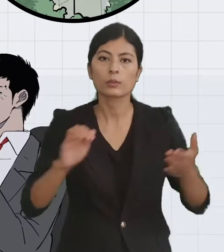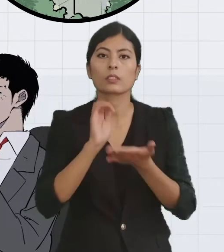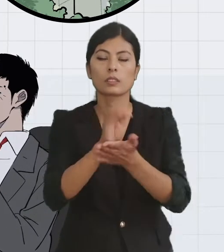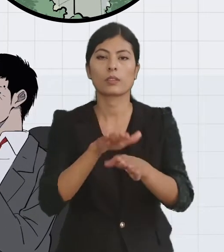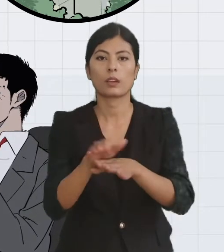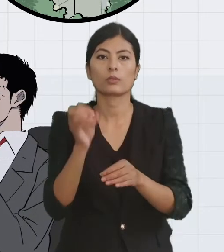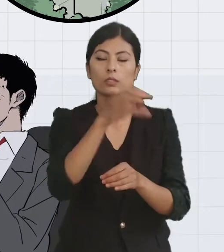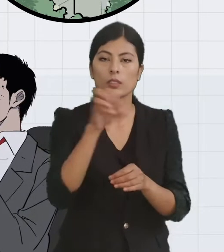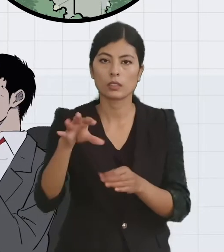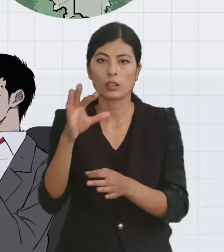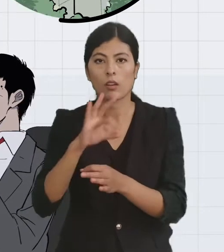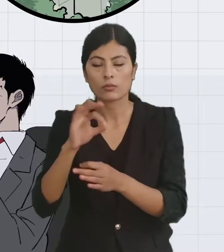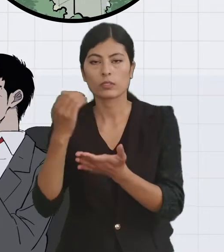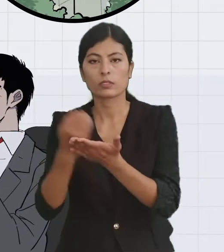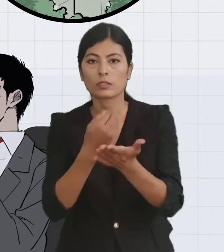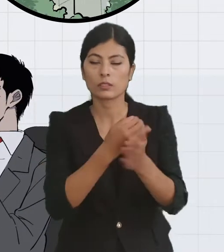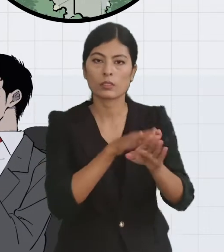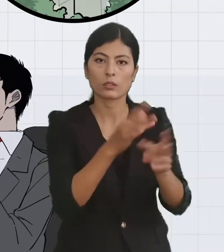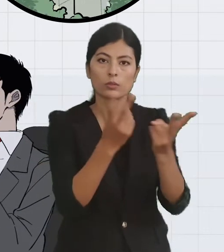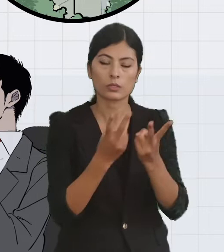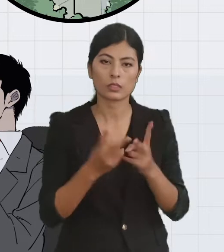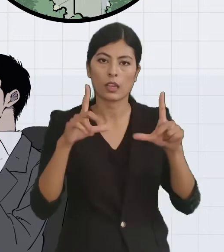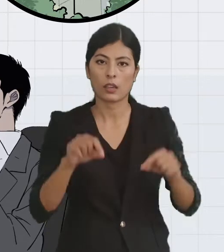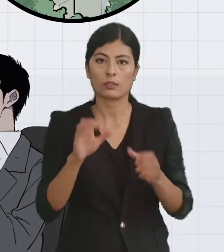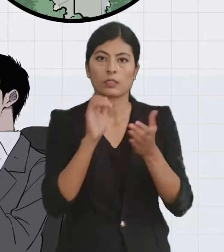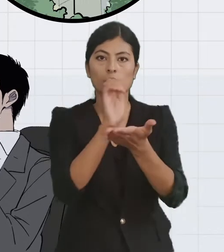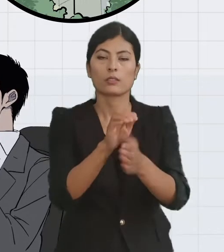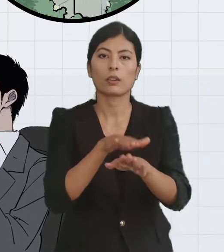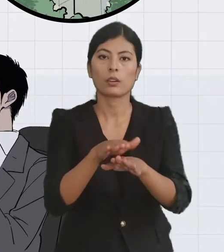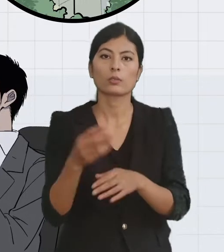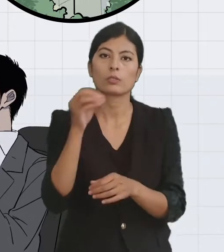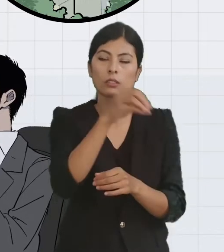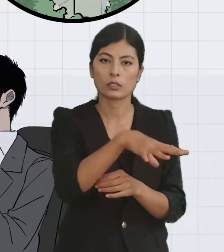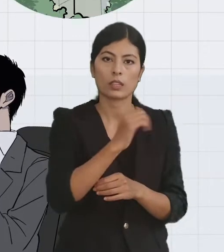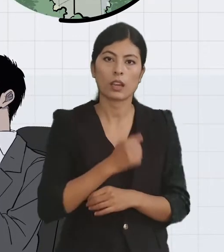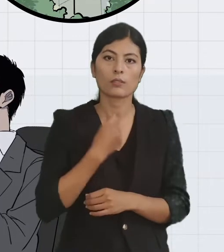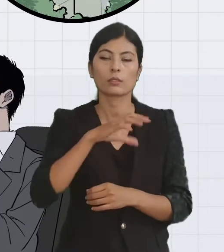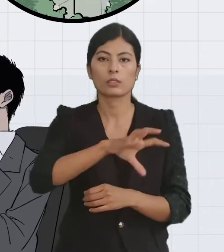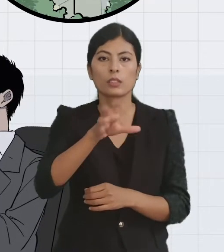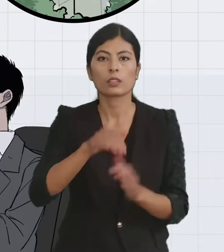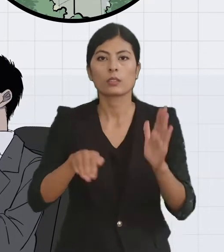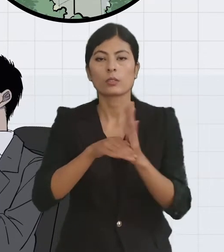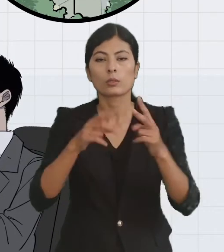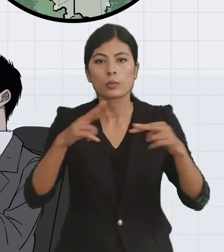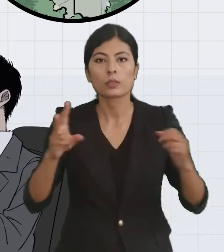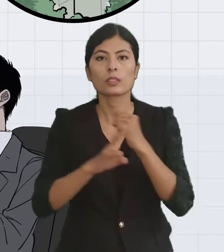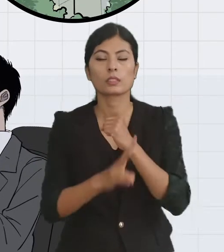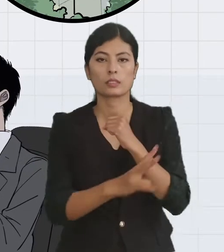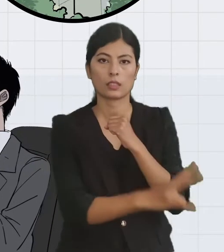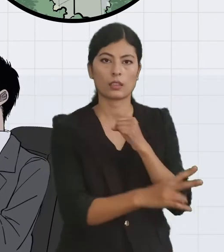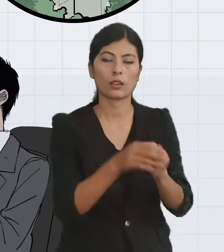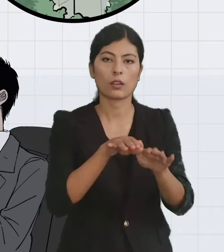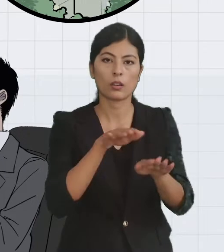र संस्थाहरू, जसले आवश्यक सेवाहरू उपलब्ध गराउने, आफ्नै स्थानीय तहका विभिन्न शाखाहरू वा आफ्नो स्थानीय तहमी